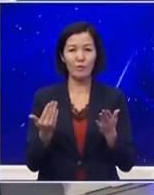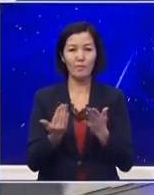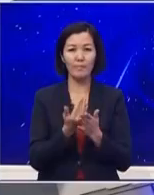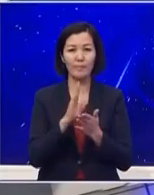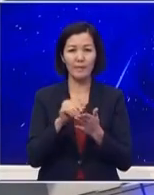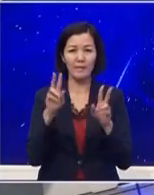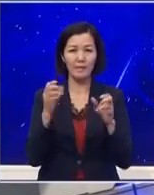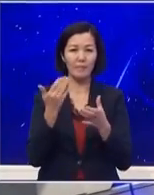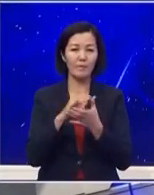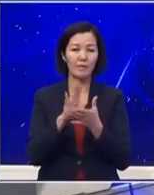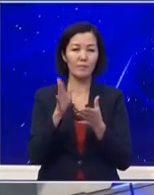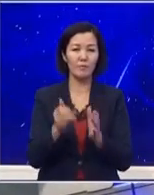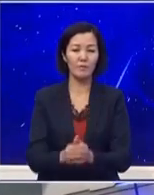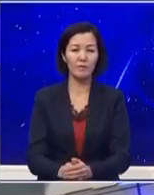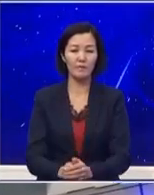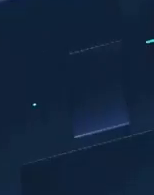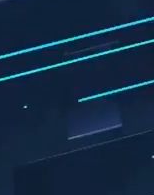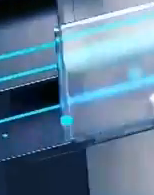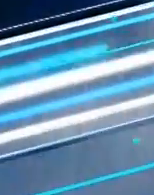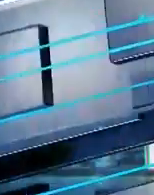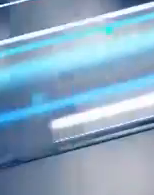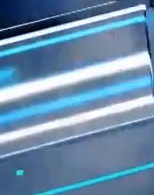Бүгін көретіндеріңіз.